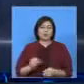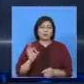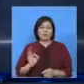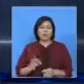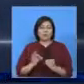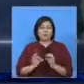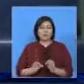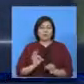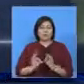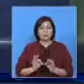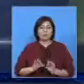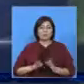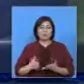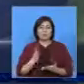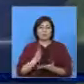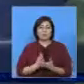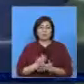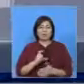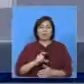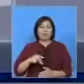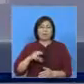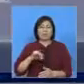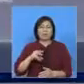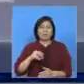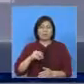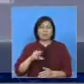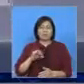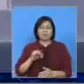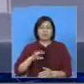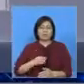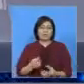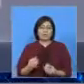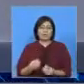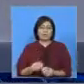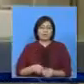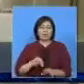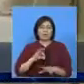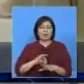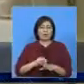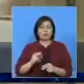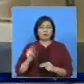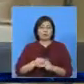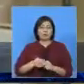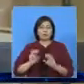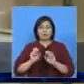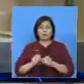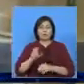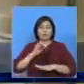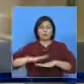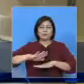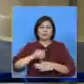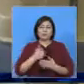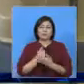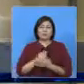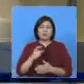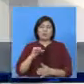өмір салтына көше алады. Сонымен бірге эпилепсия, паркинсон секілді тамыр және функционалды аурулар да емделеді. Өз кезінде еліміздің бас